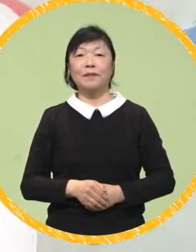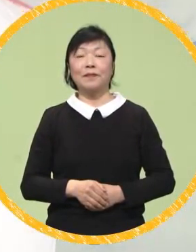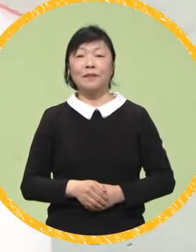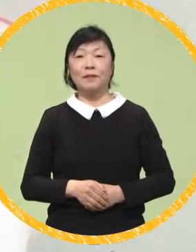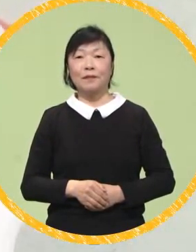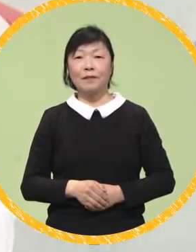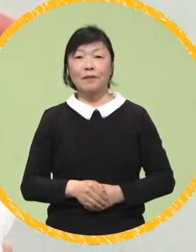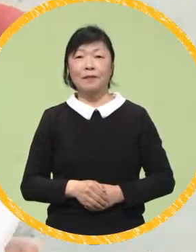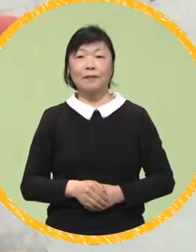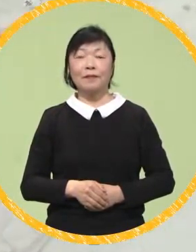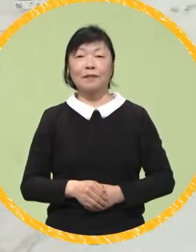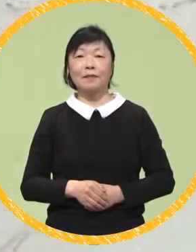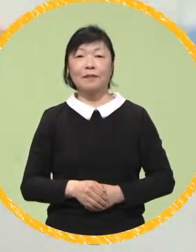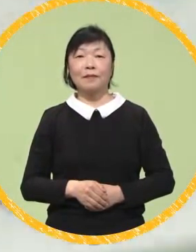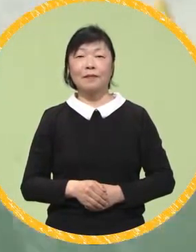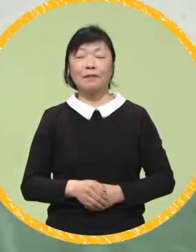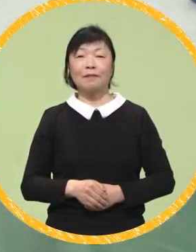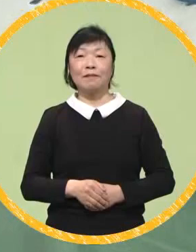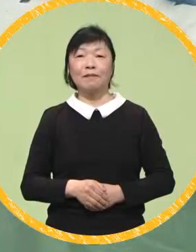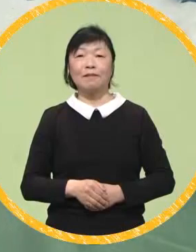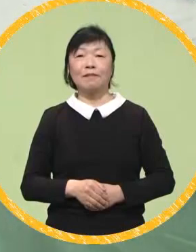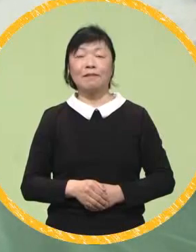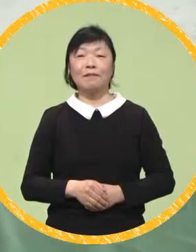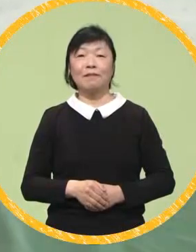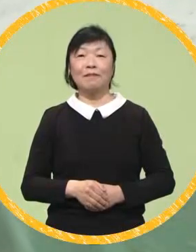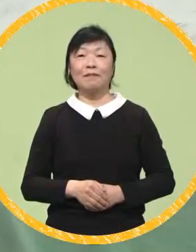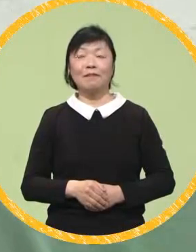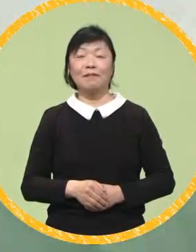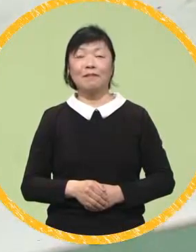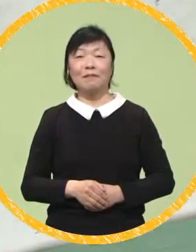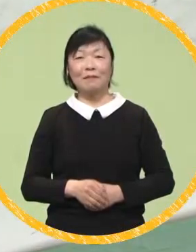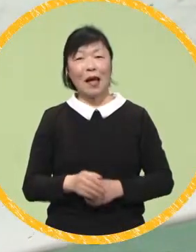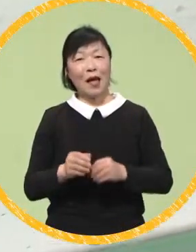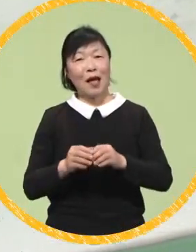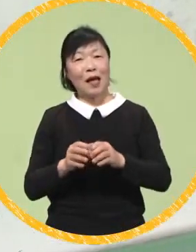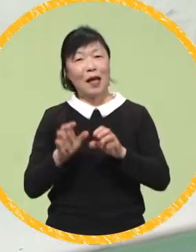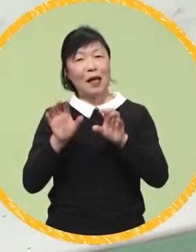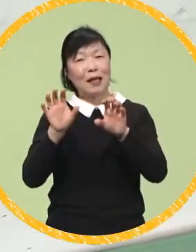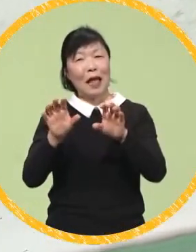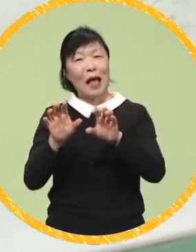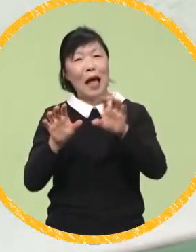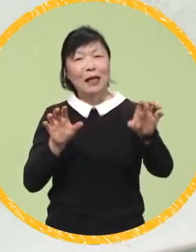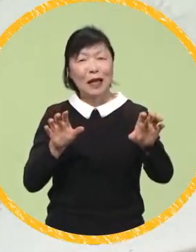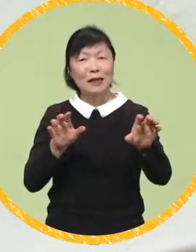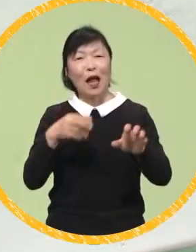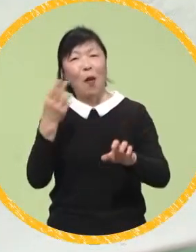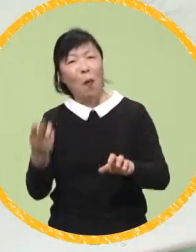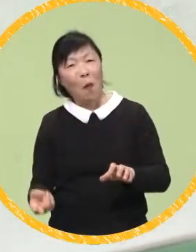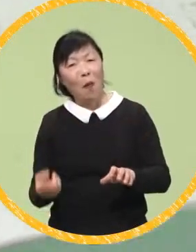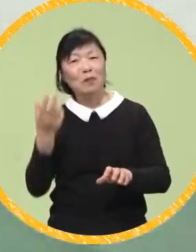がここなんここから講師ってあでもね語って話したら落ちるんですよ